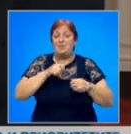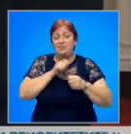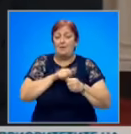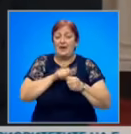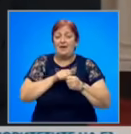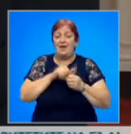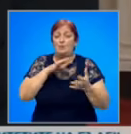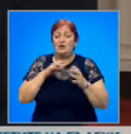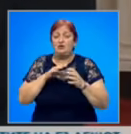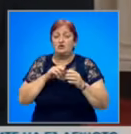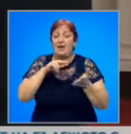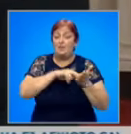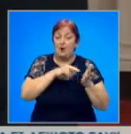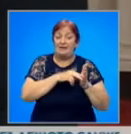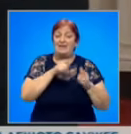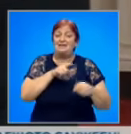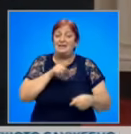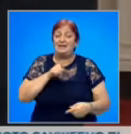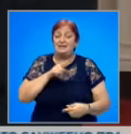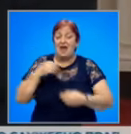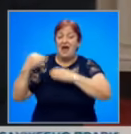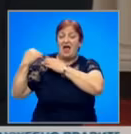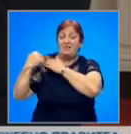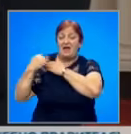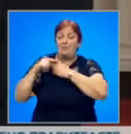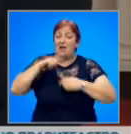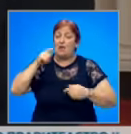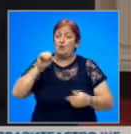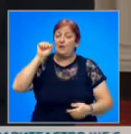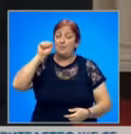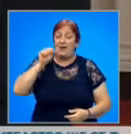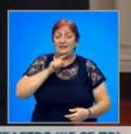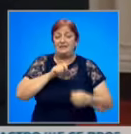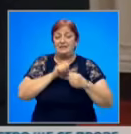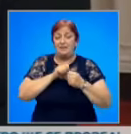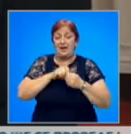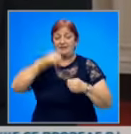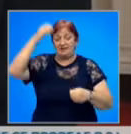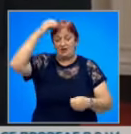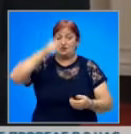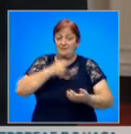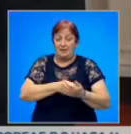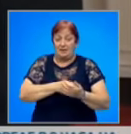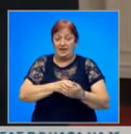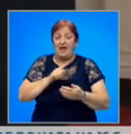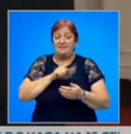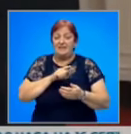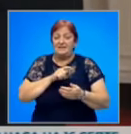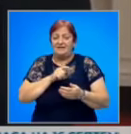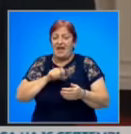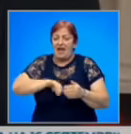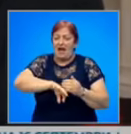прави политически проекти, стига те да не са на гърба на други партии, стига да не се правят с държавен ресурс, стига да не се